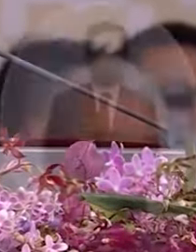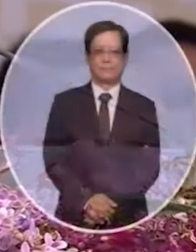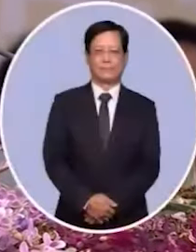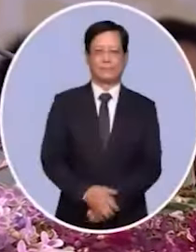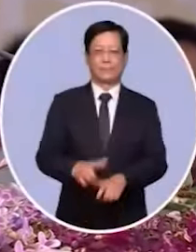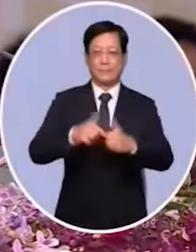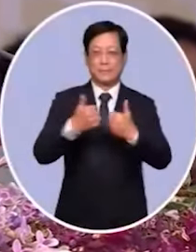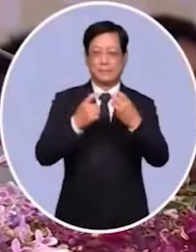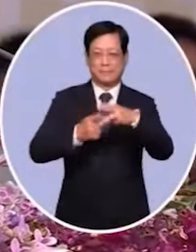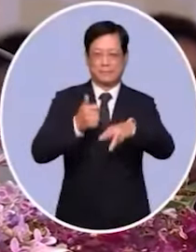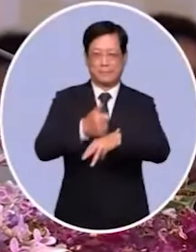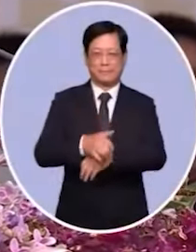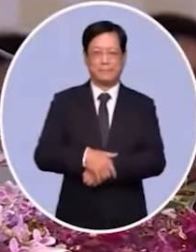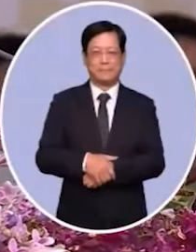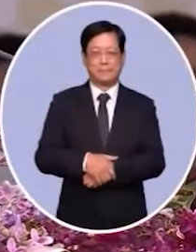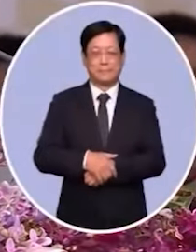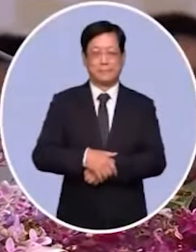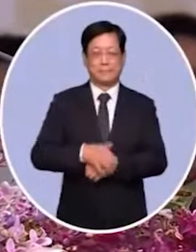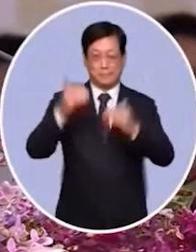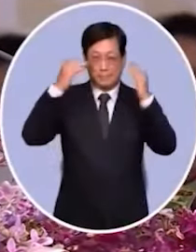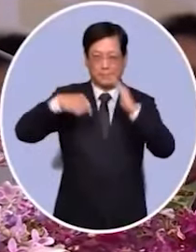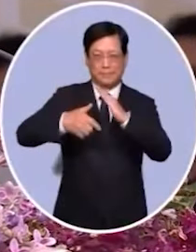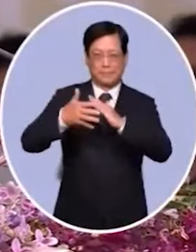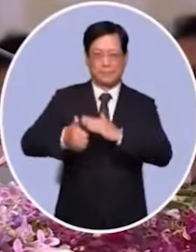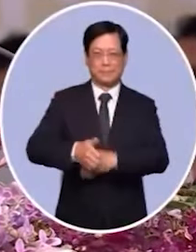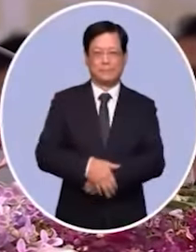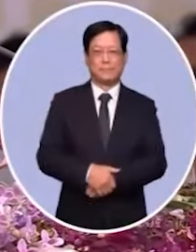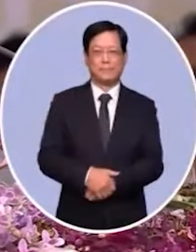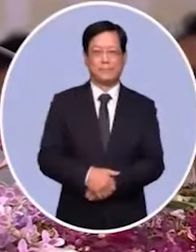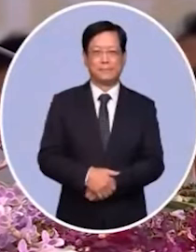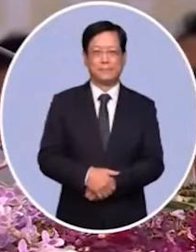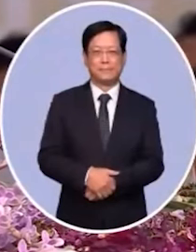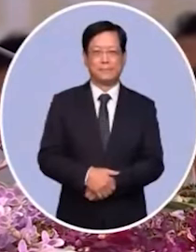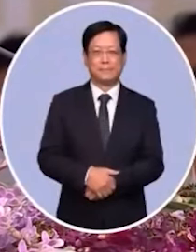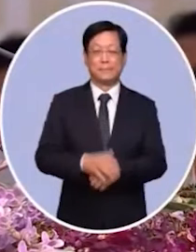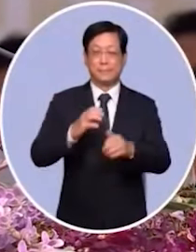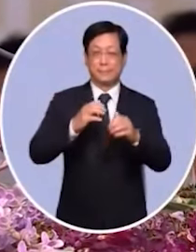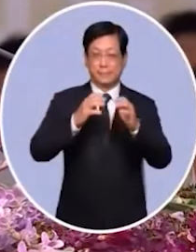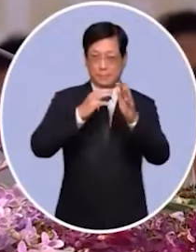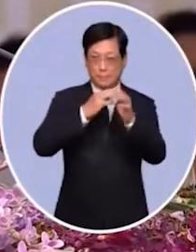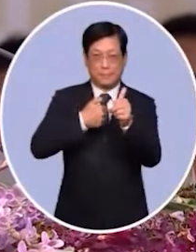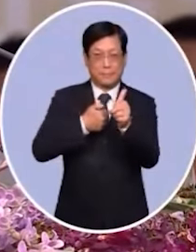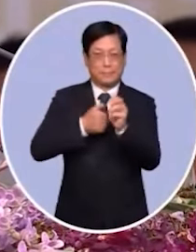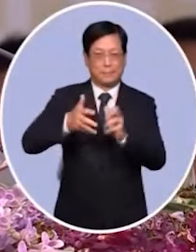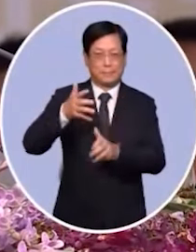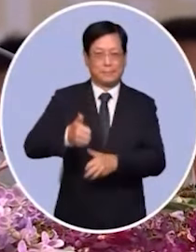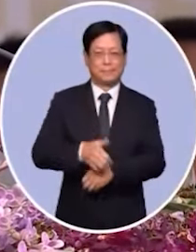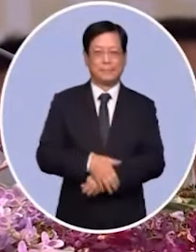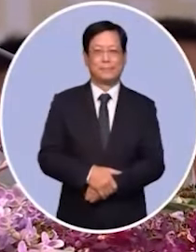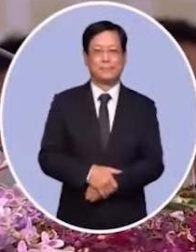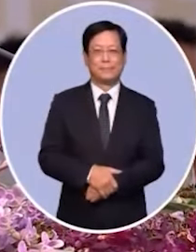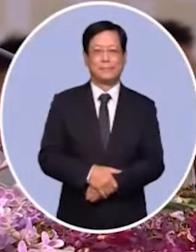大会主席、韩国瑜院长、萧美琴副总统、